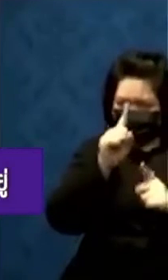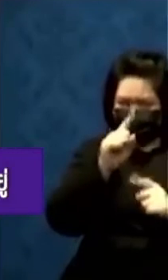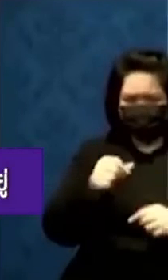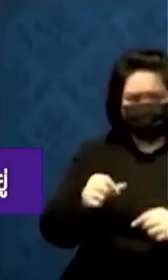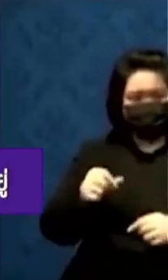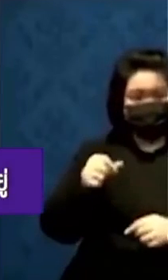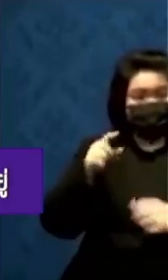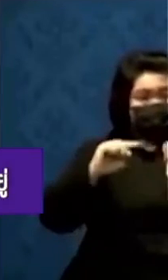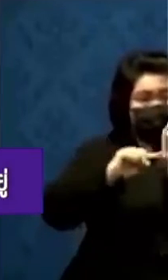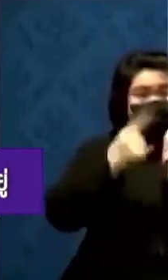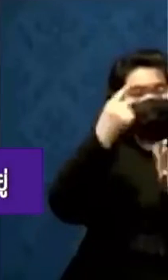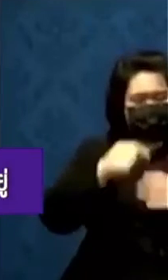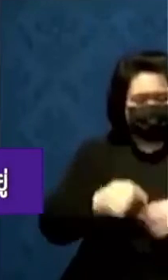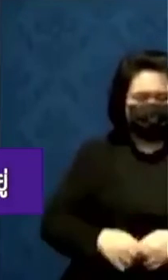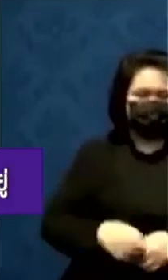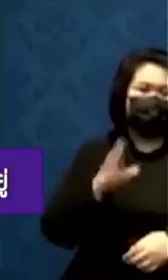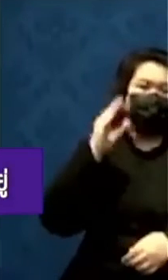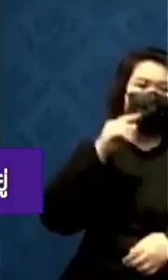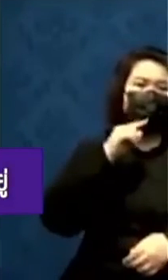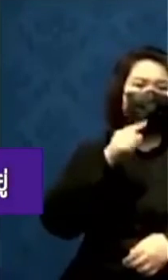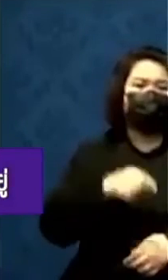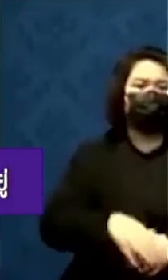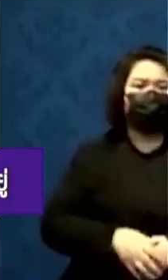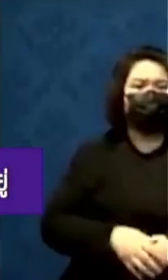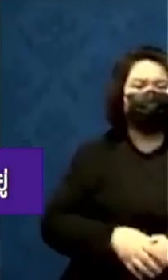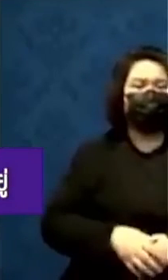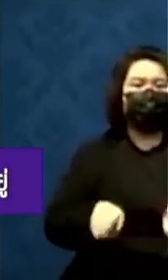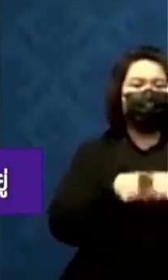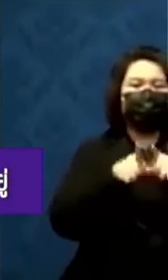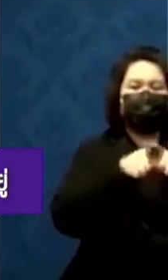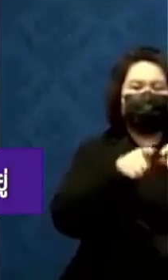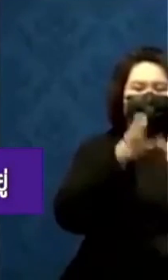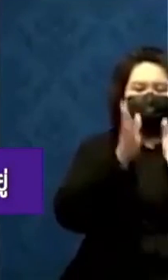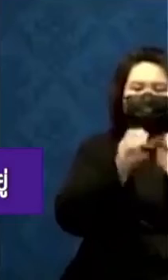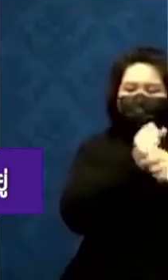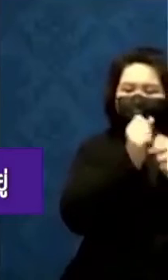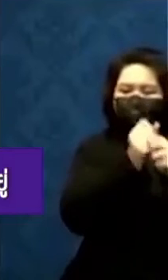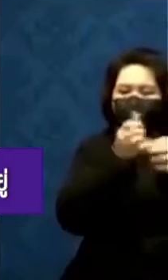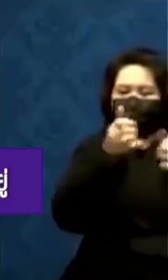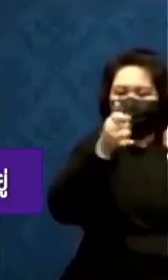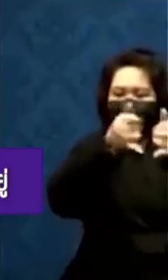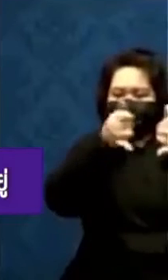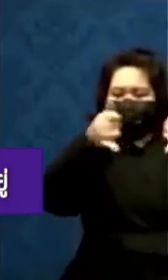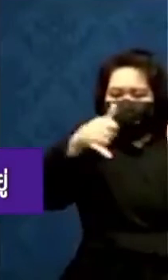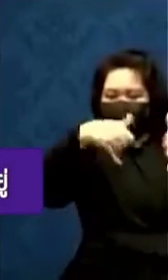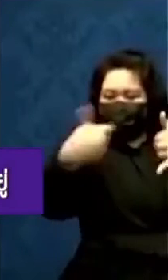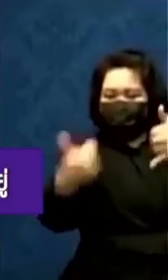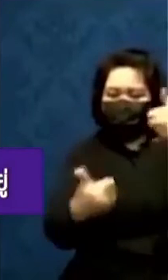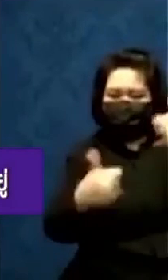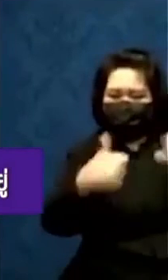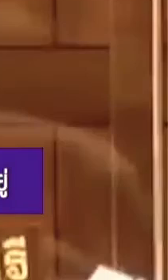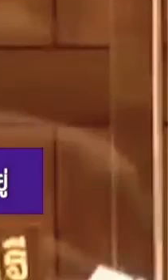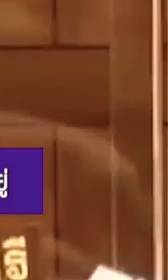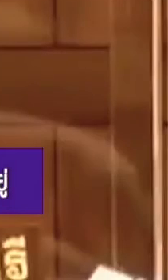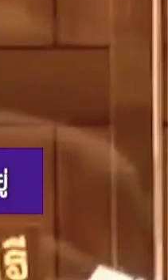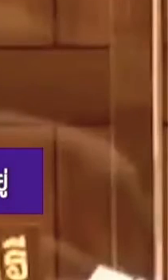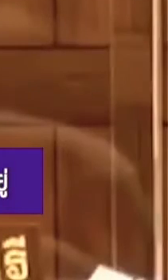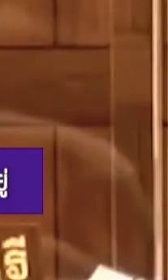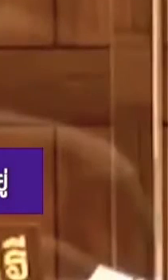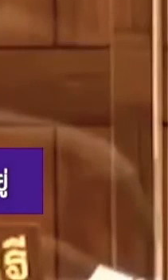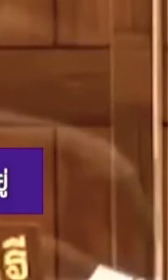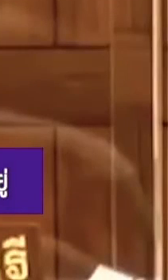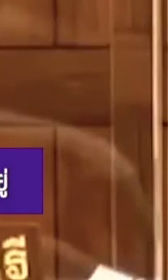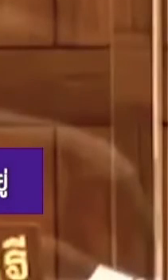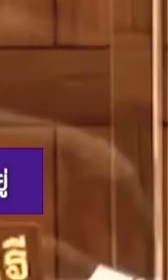แรกแล้วท่านกล่าวว่าท่านจะทำลายนั่งร้านรัฐบาลสองเด็ดหัวคำพูดนี้มันควรใช้ในสภาหรือเปล่าหรือไปใช้ท